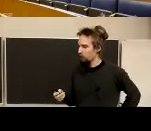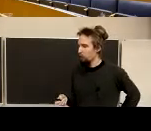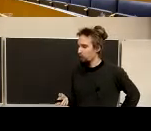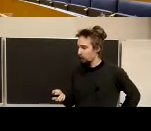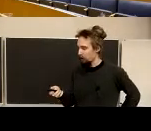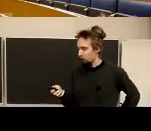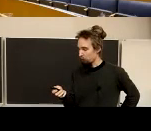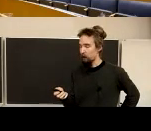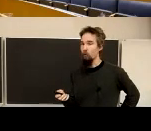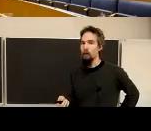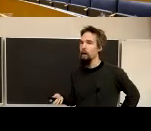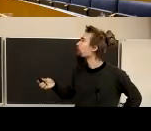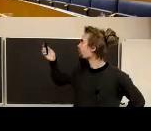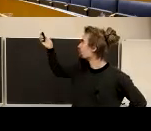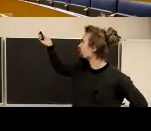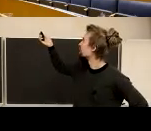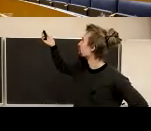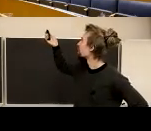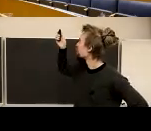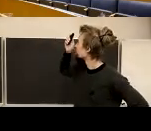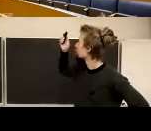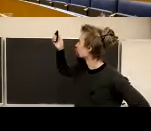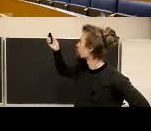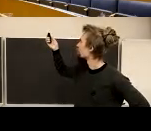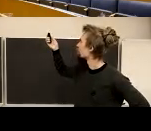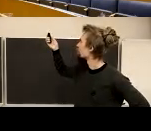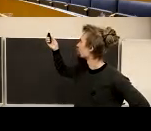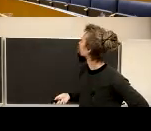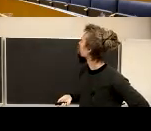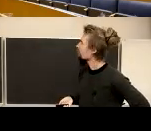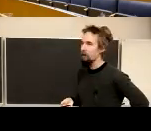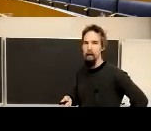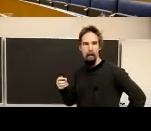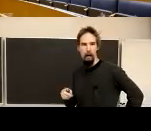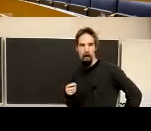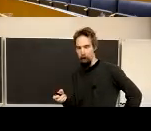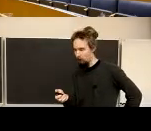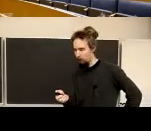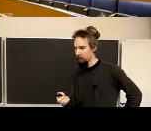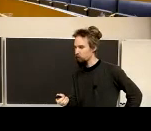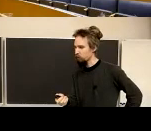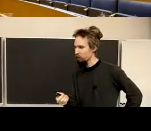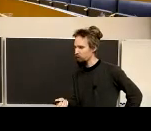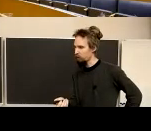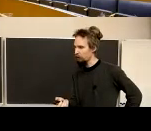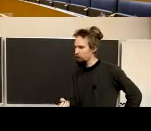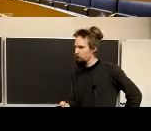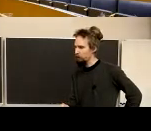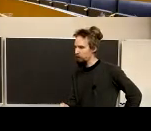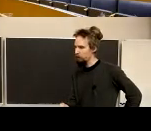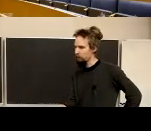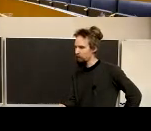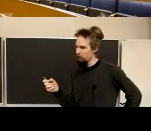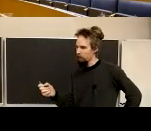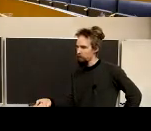koetaan tämmöisiä moraalisina oppitunteina, ja hän mainitsee täällä just niin kuin arvoihin kohdistuvan reflektion ja arvoille omistautumisen yhtenä